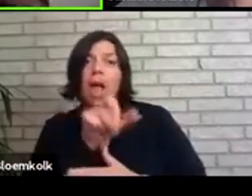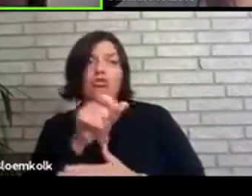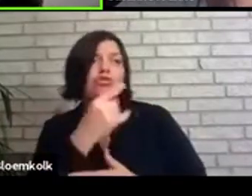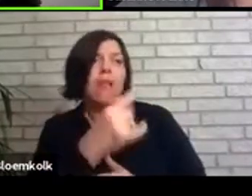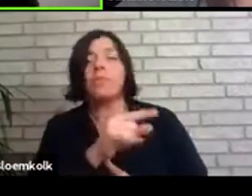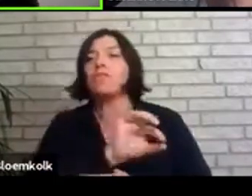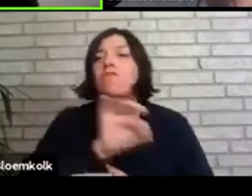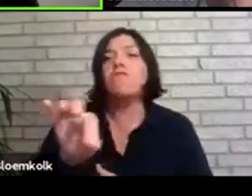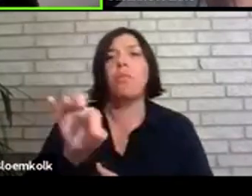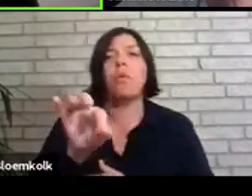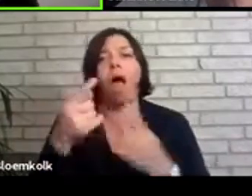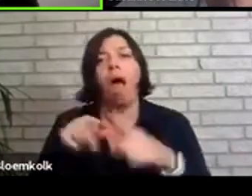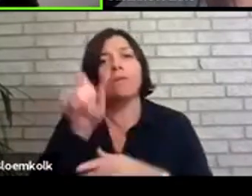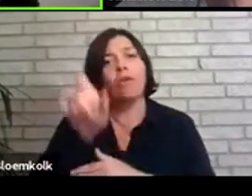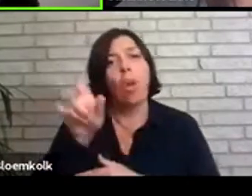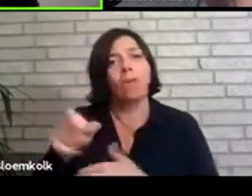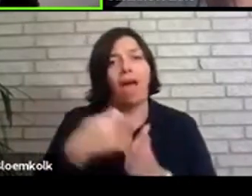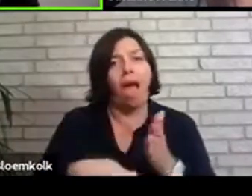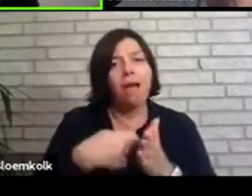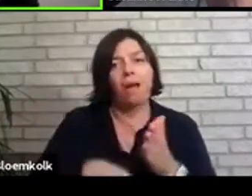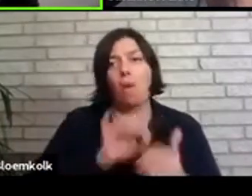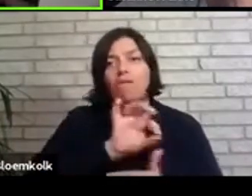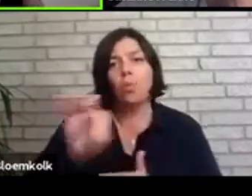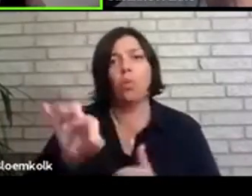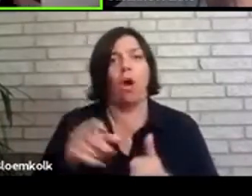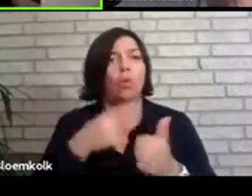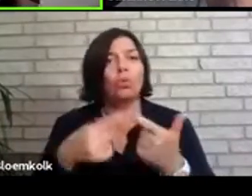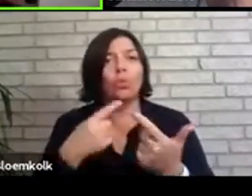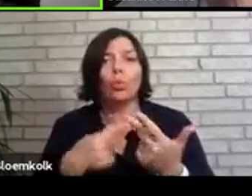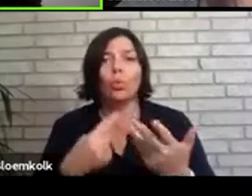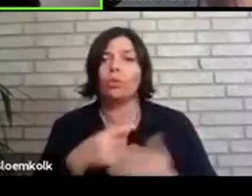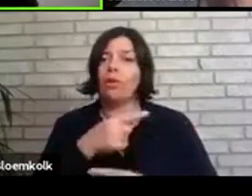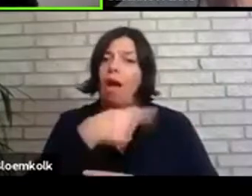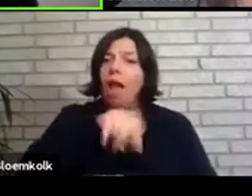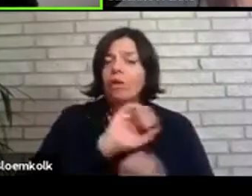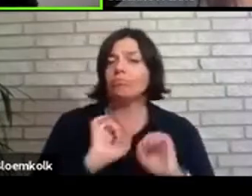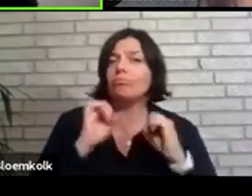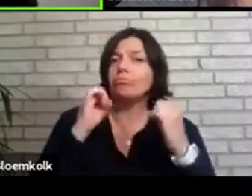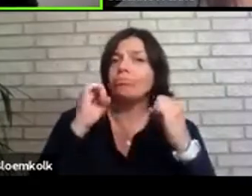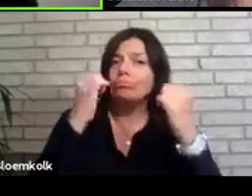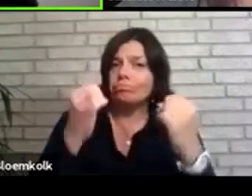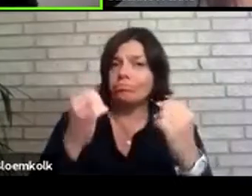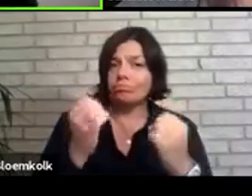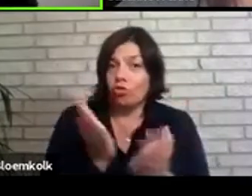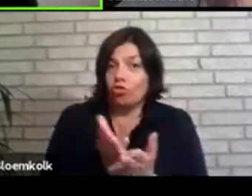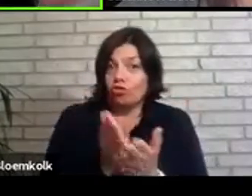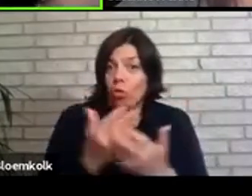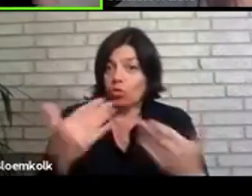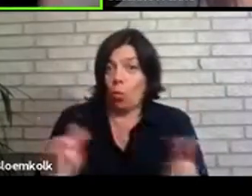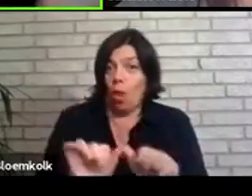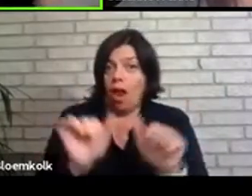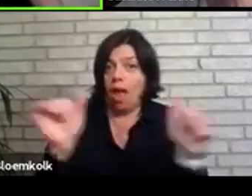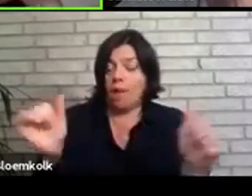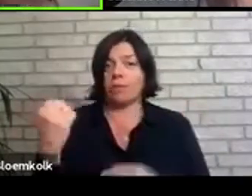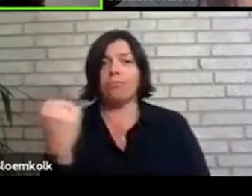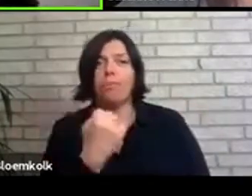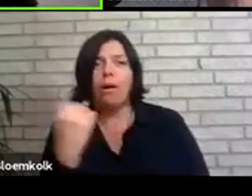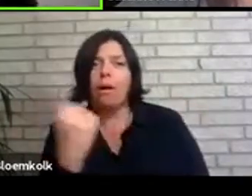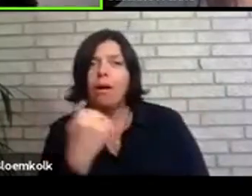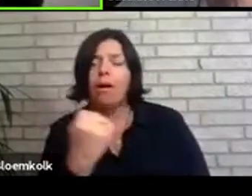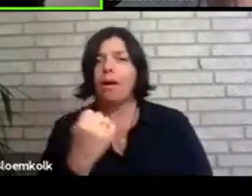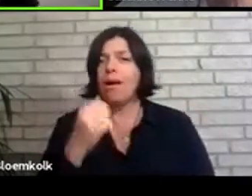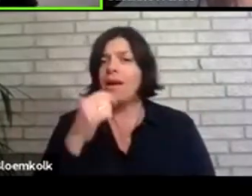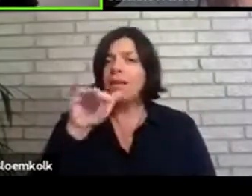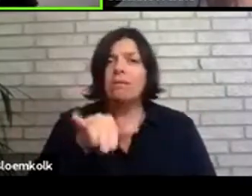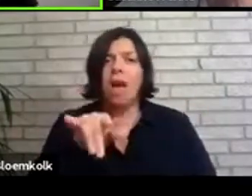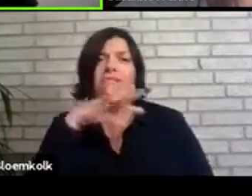drin bundesweit. Die haben wir bei Kick-In auch damals auf so einer virtuellen Karte dargestellt. Das war schon echt irre. Da kamen jeden Tag neue Angebote dazu,